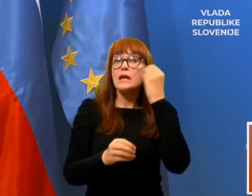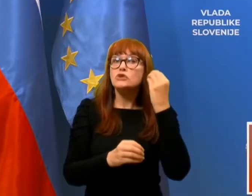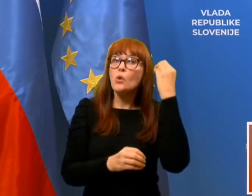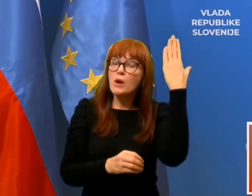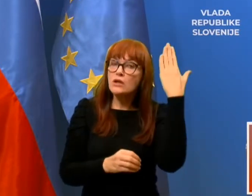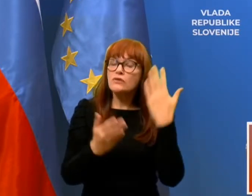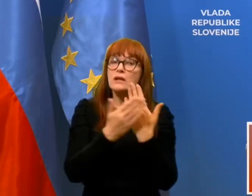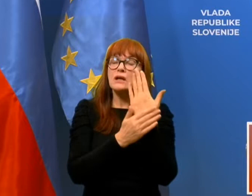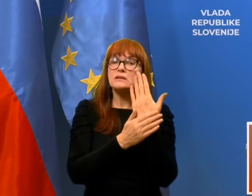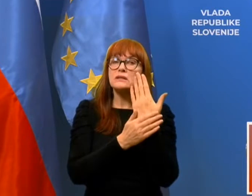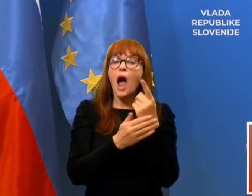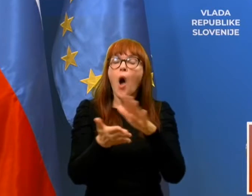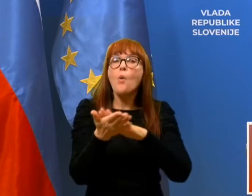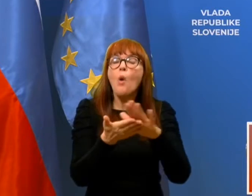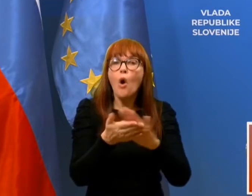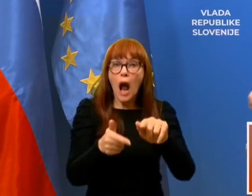izobraževanja za njeno pravilno uporabo.